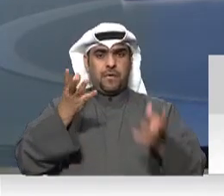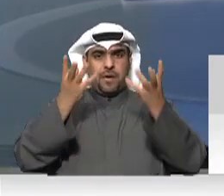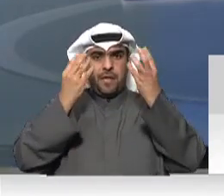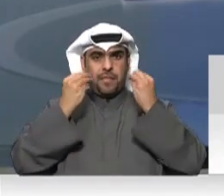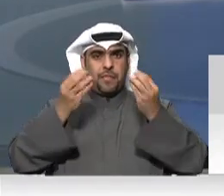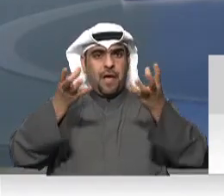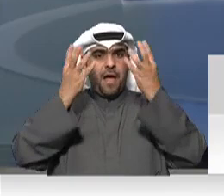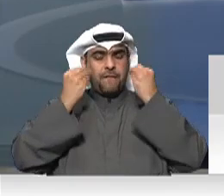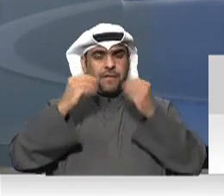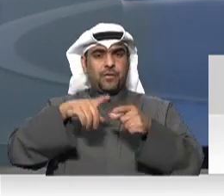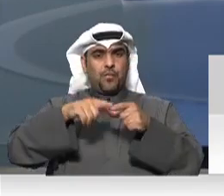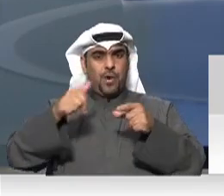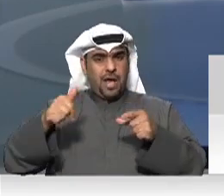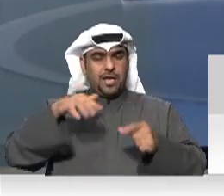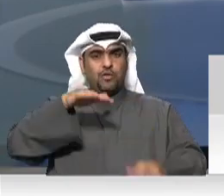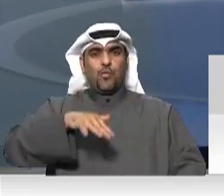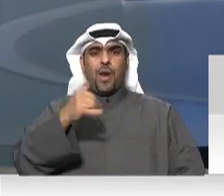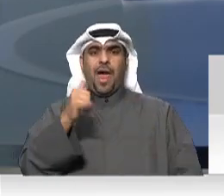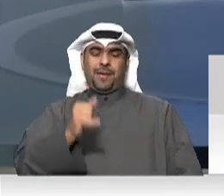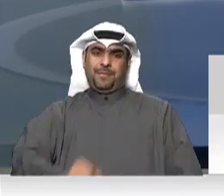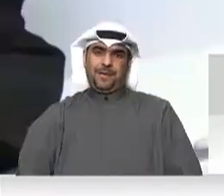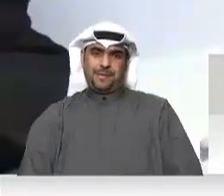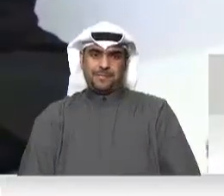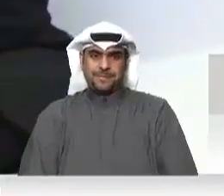على مستوى الوطن العربي.